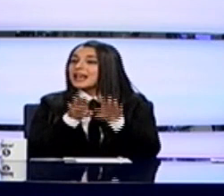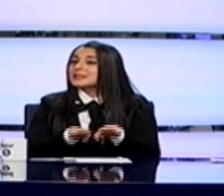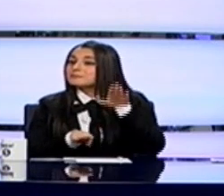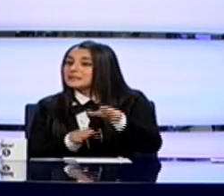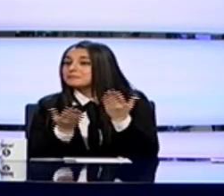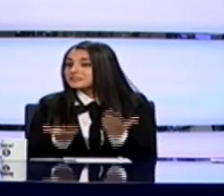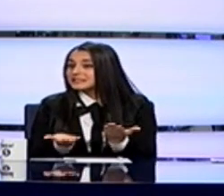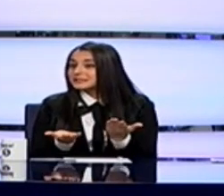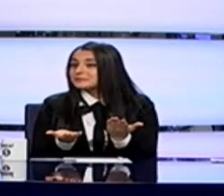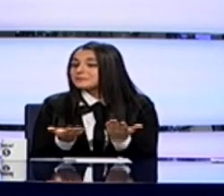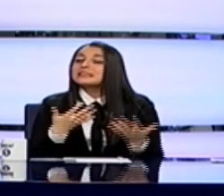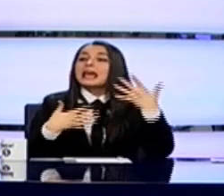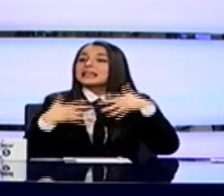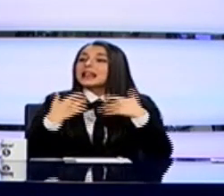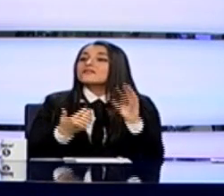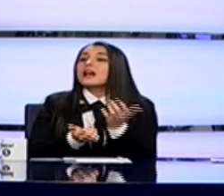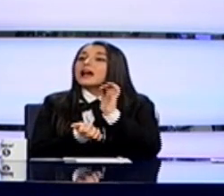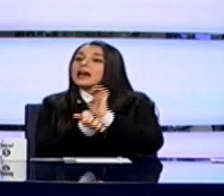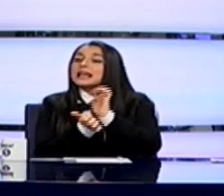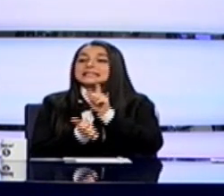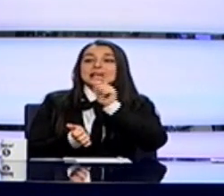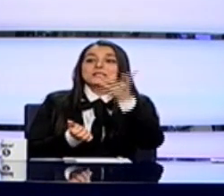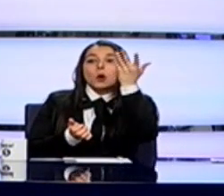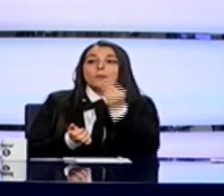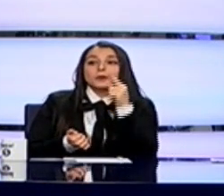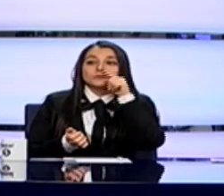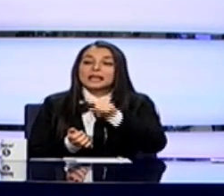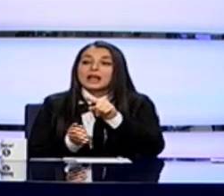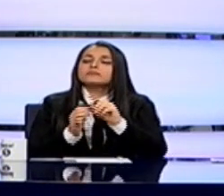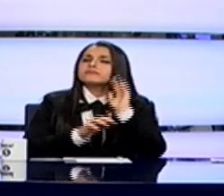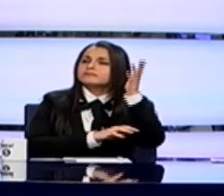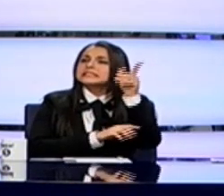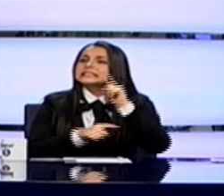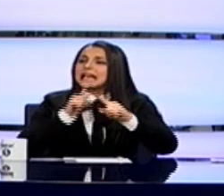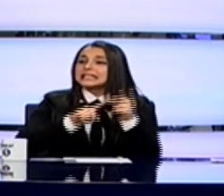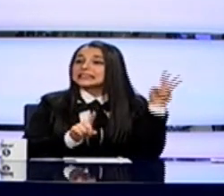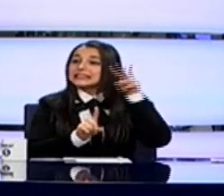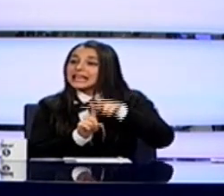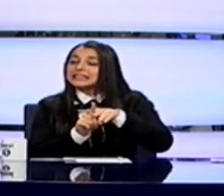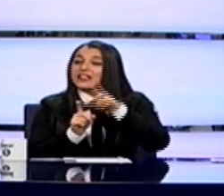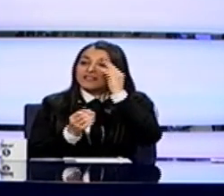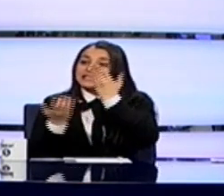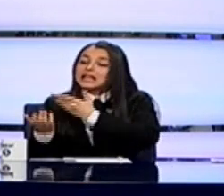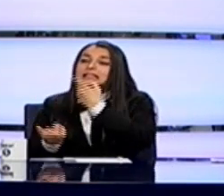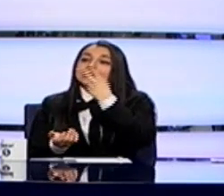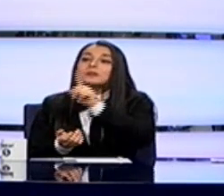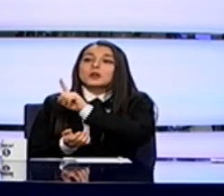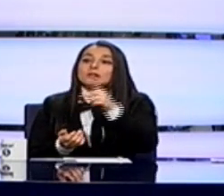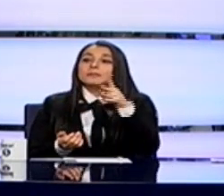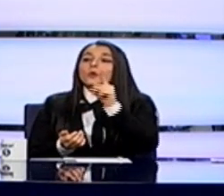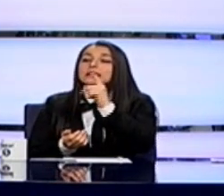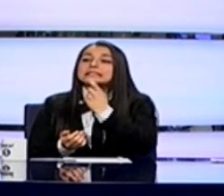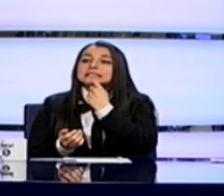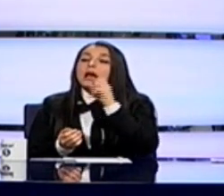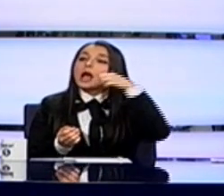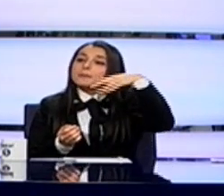atmıştır. Engelliler ve ailelerinin sesi olmak üzere aktif siyasete katılan Çelik, 2010-2012 yılları arasında AK